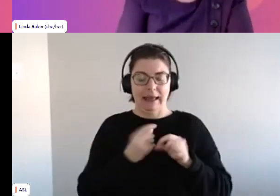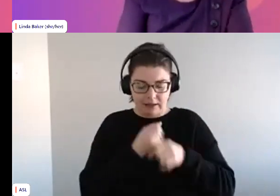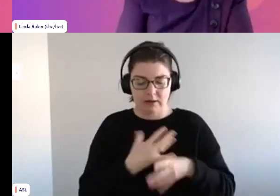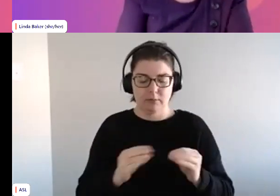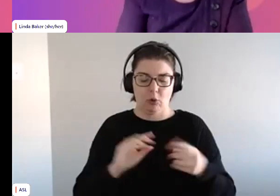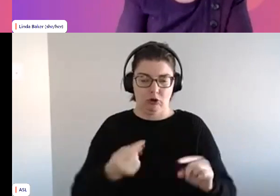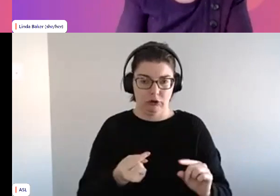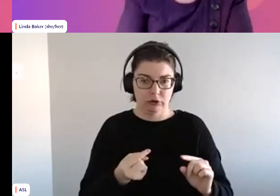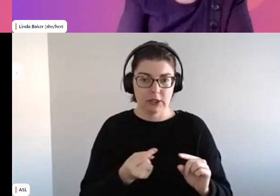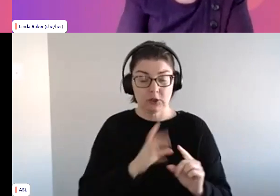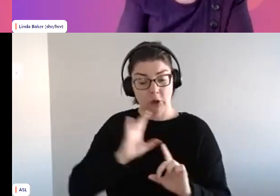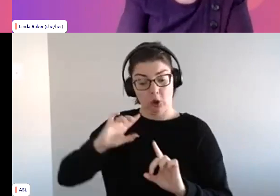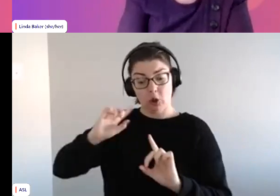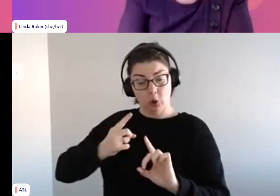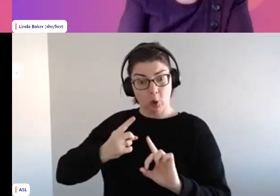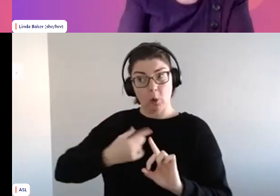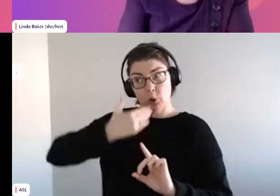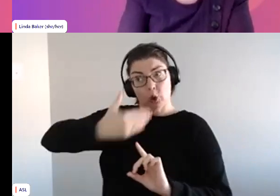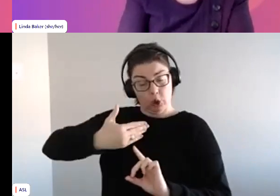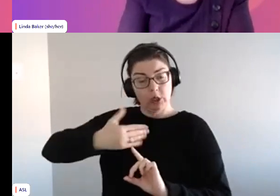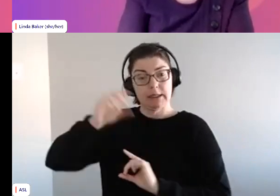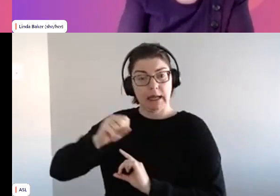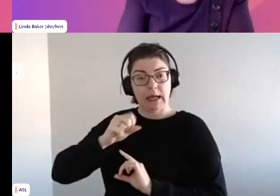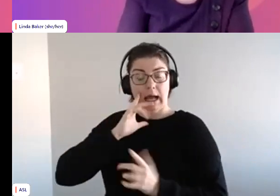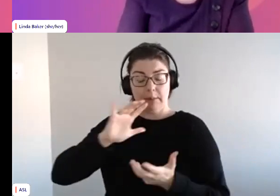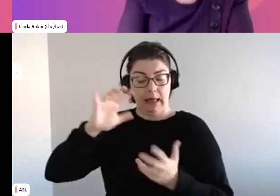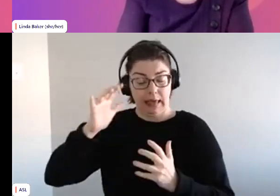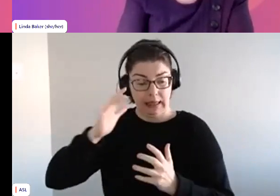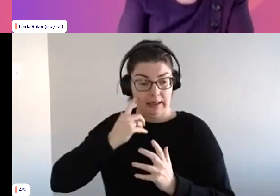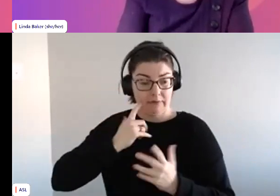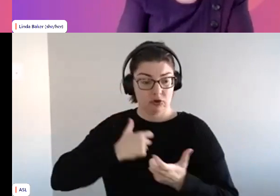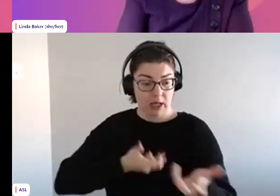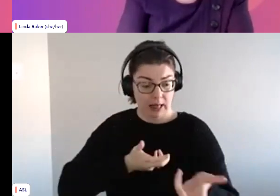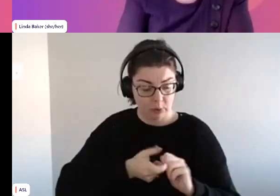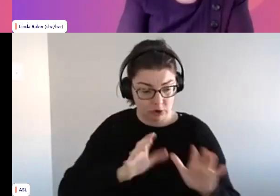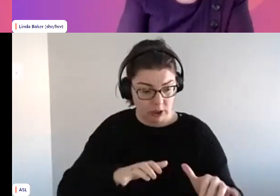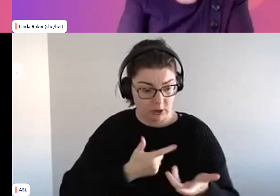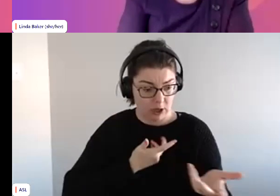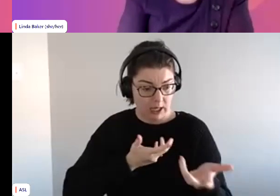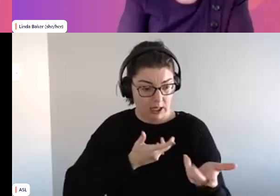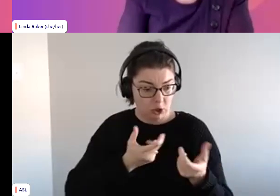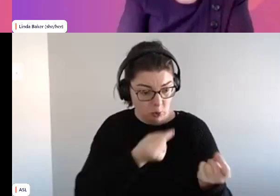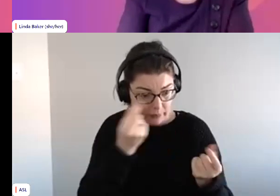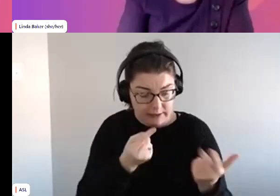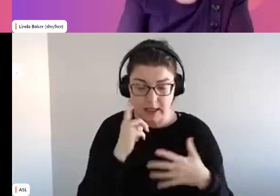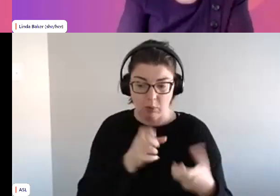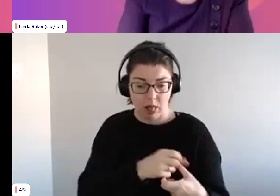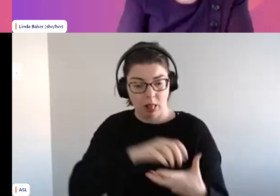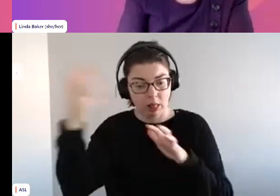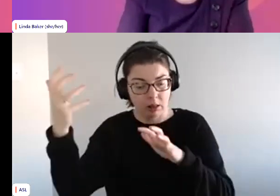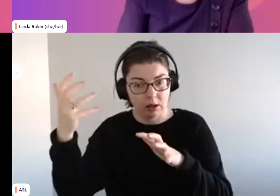aussi peu que possible et c'est cela qui cause des préjudices souvent c'est parce qu'on se dit je vais